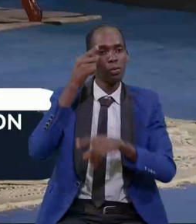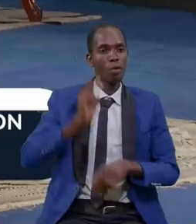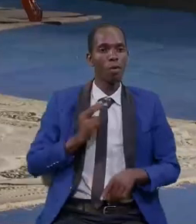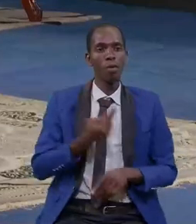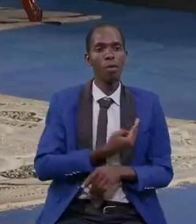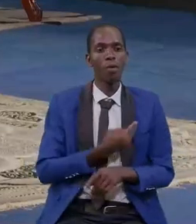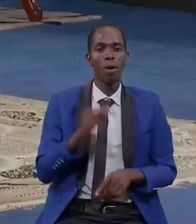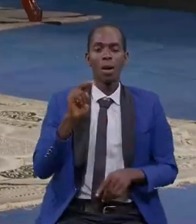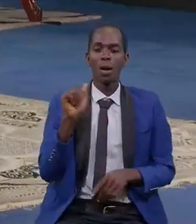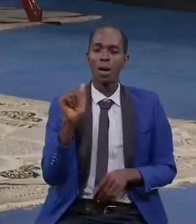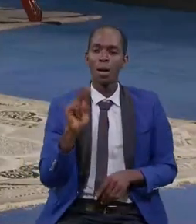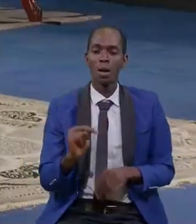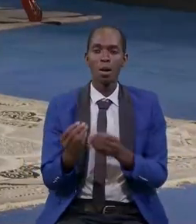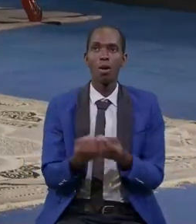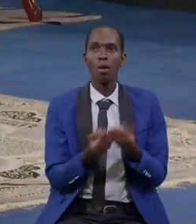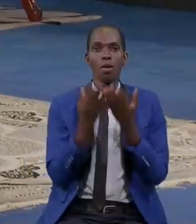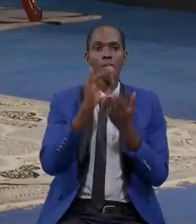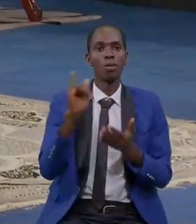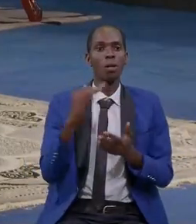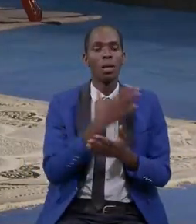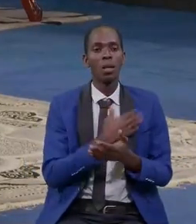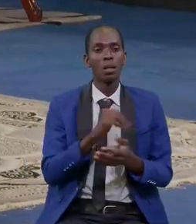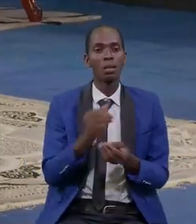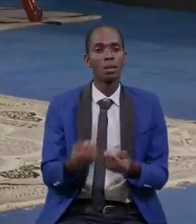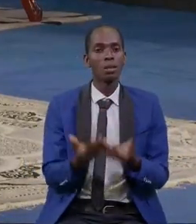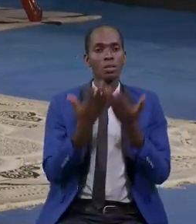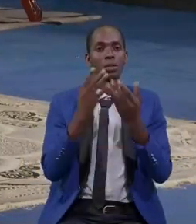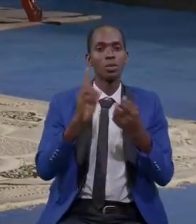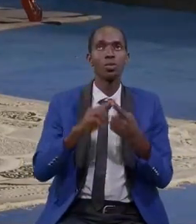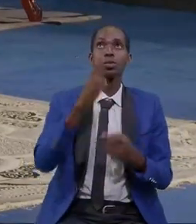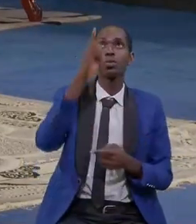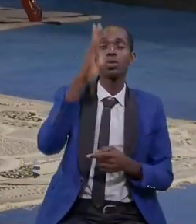Comme offrande. Et il s'est sacrifié.